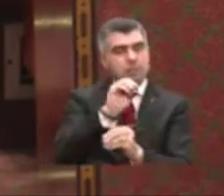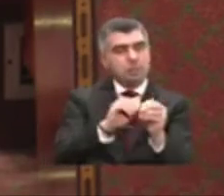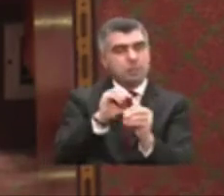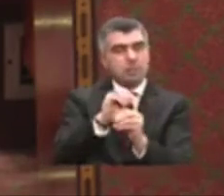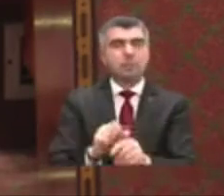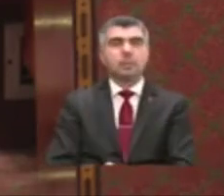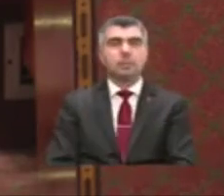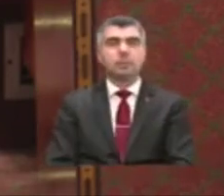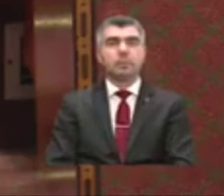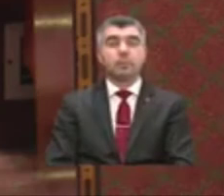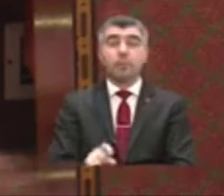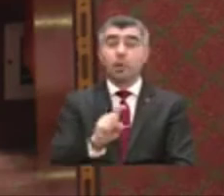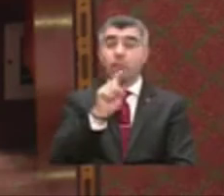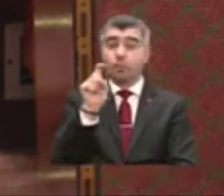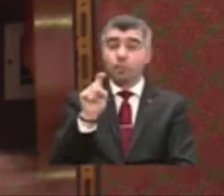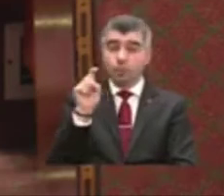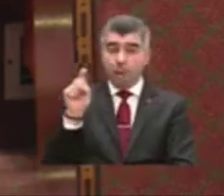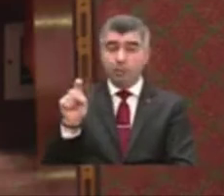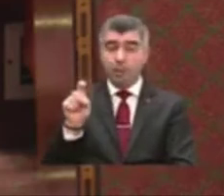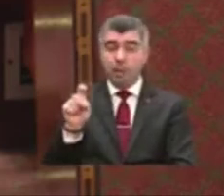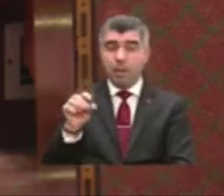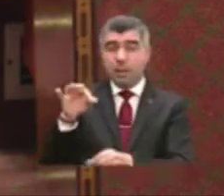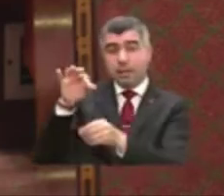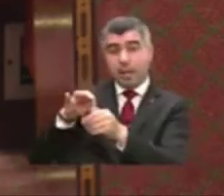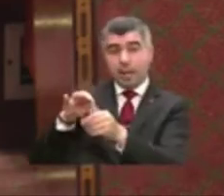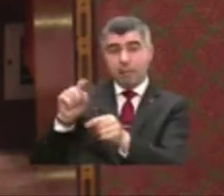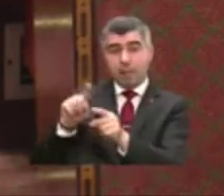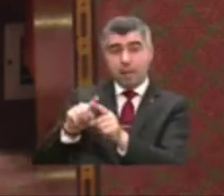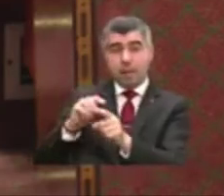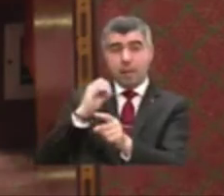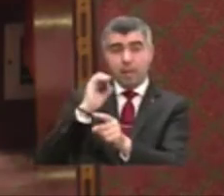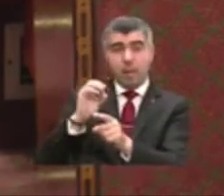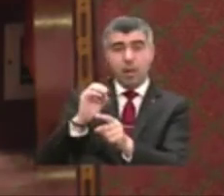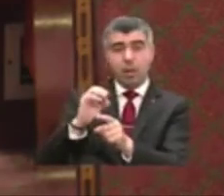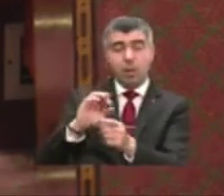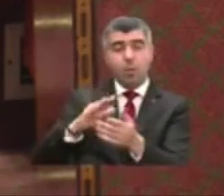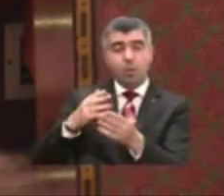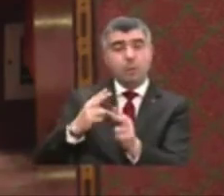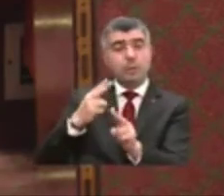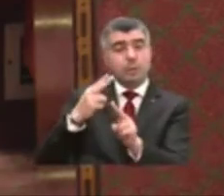على الجماعات المحليه ان تقوم بتصنيفها